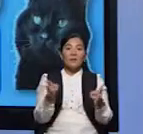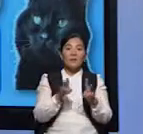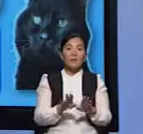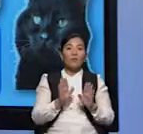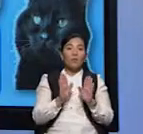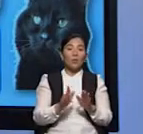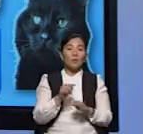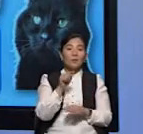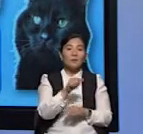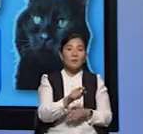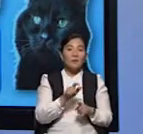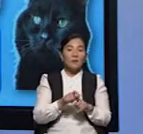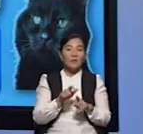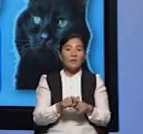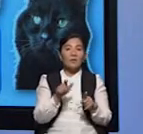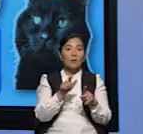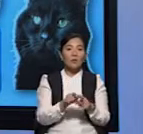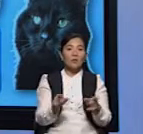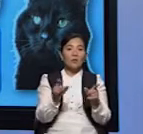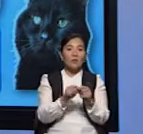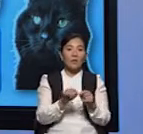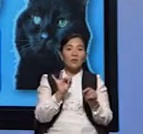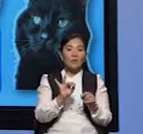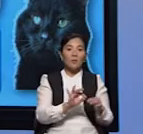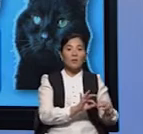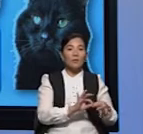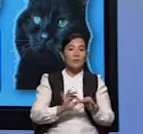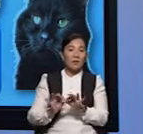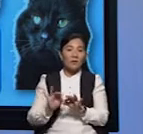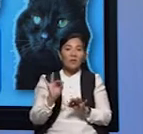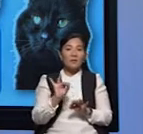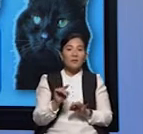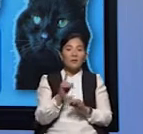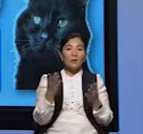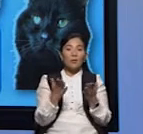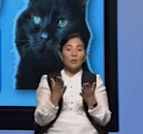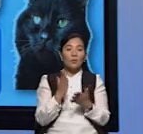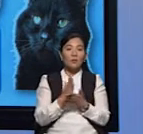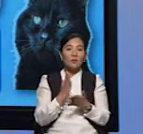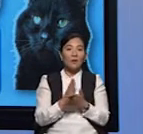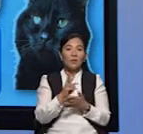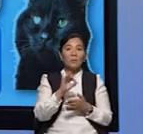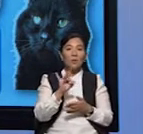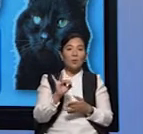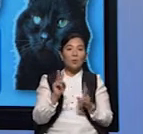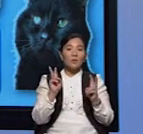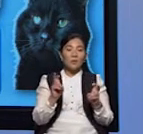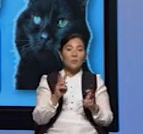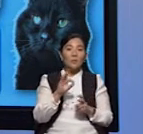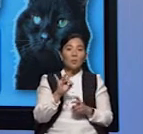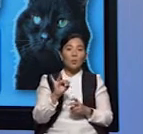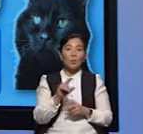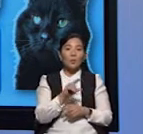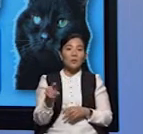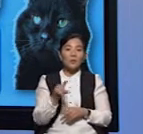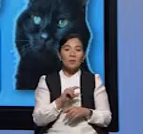оставим только те слова, словосочетания и предложения, без которых данная микротема или